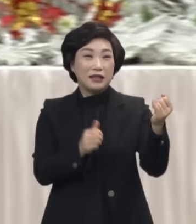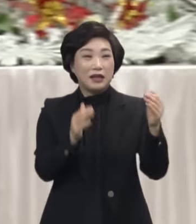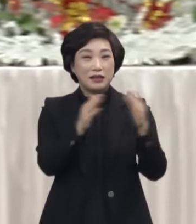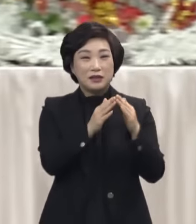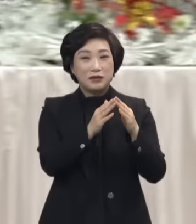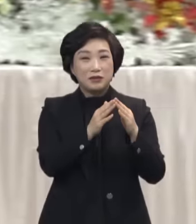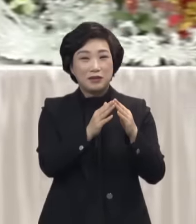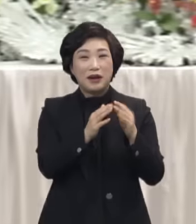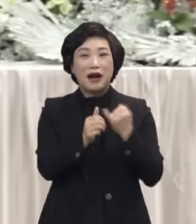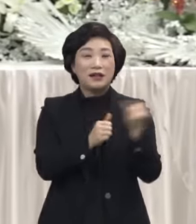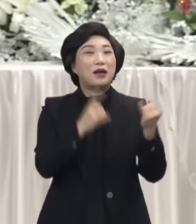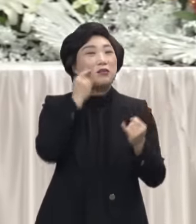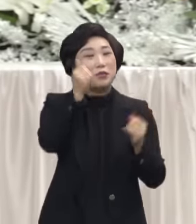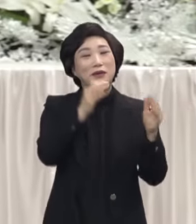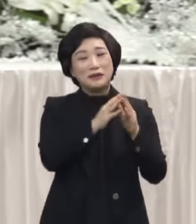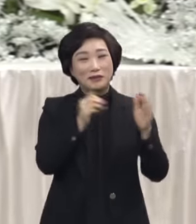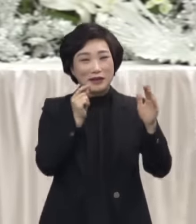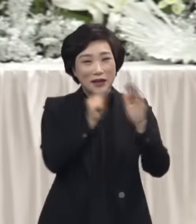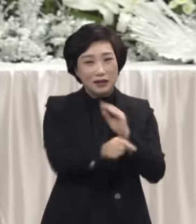우리 처남이